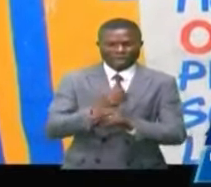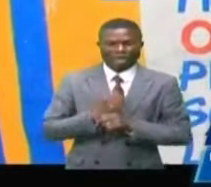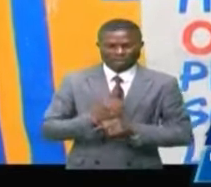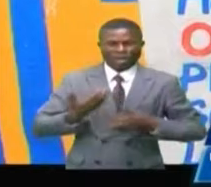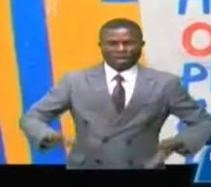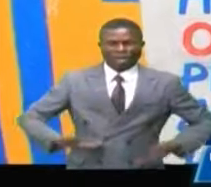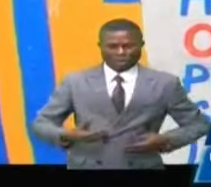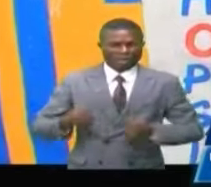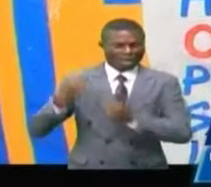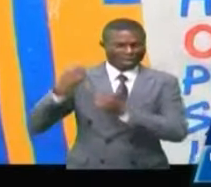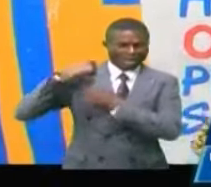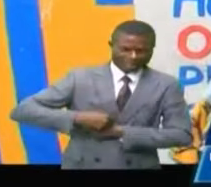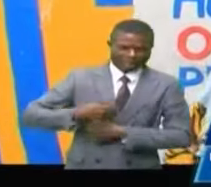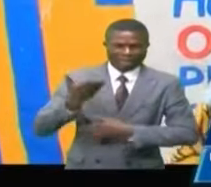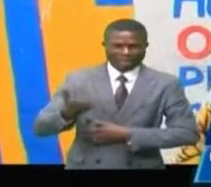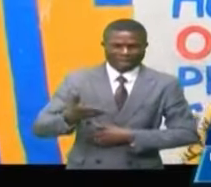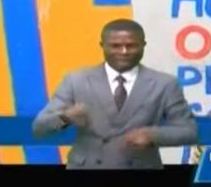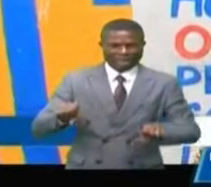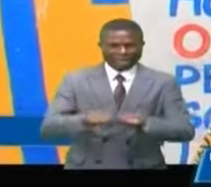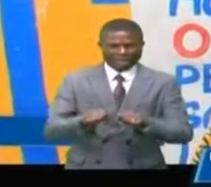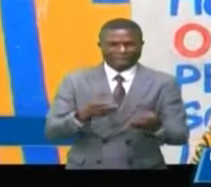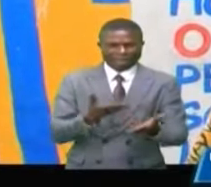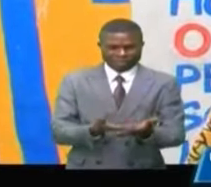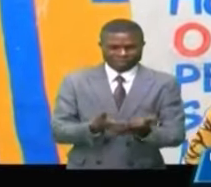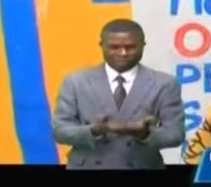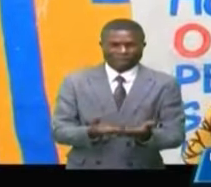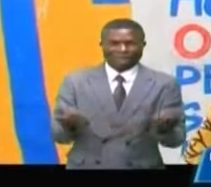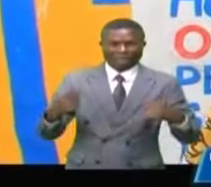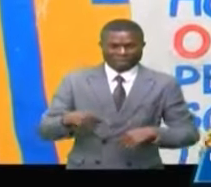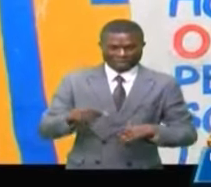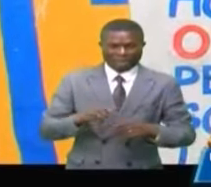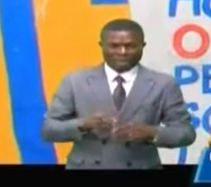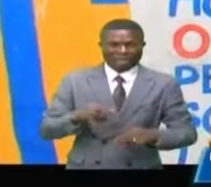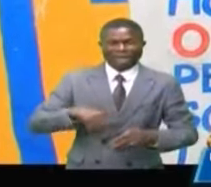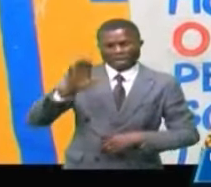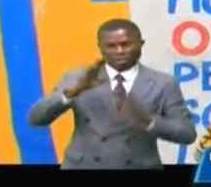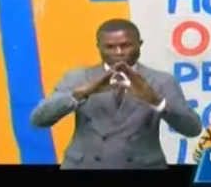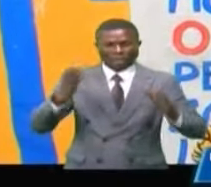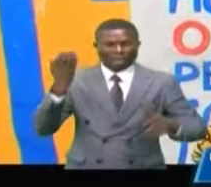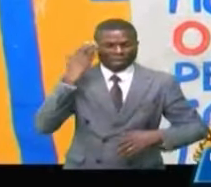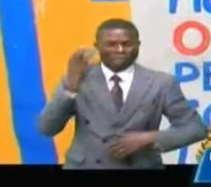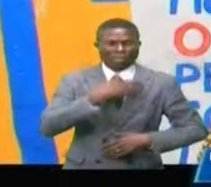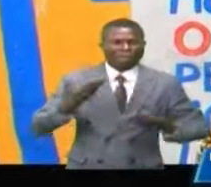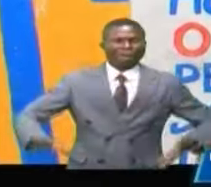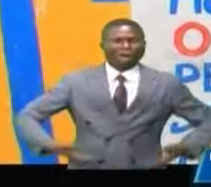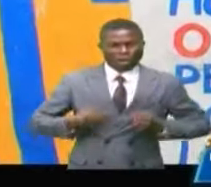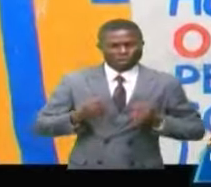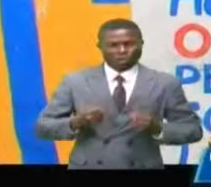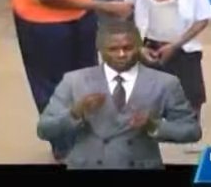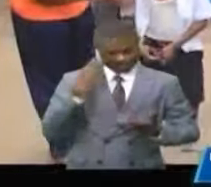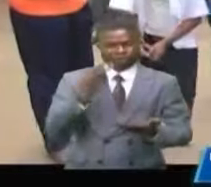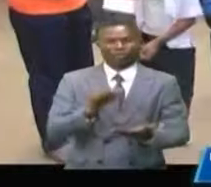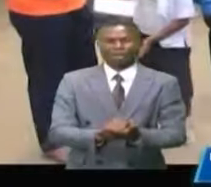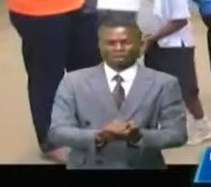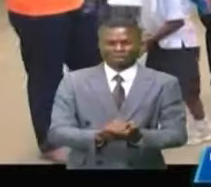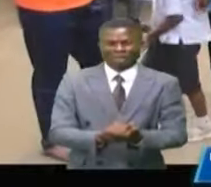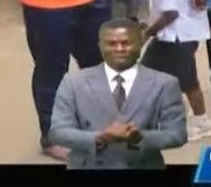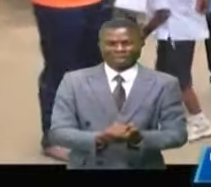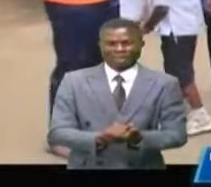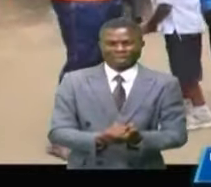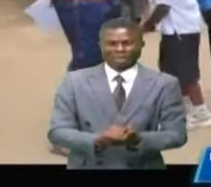apporté les sacs et les kits. Lorsqu'ils seront à la maison, nos parents seront vraiment très très contents. Selon